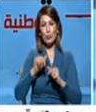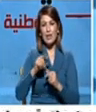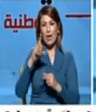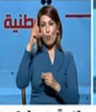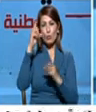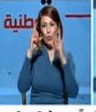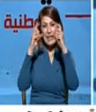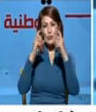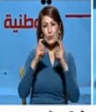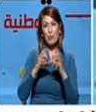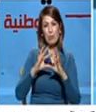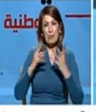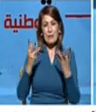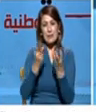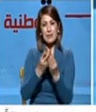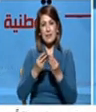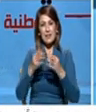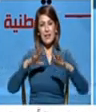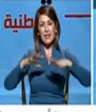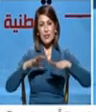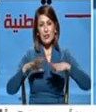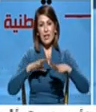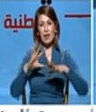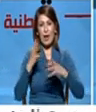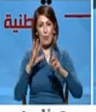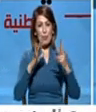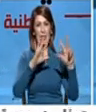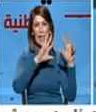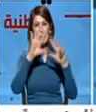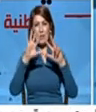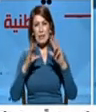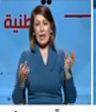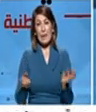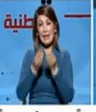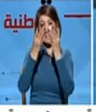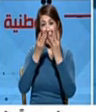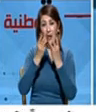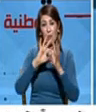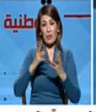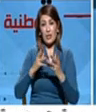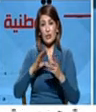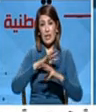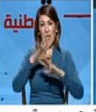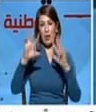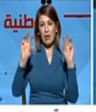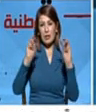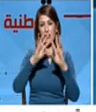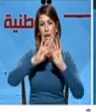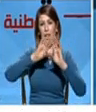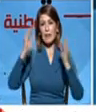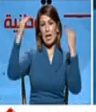تم تخصيص معناها الوقت يوميا بالتسبيح حتى ل لست امثال على شيء اه الخليوي